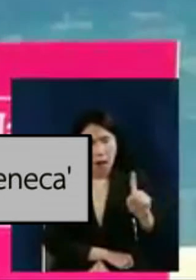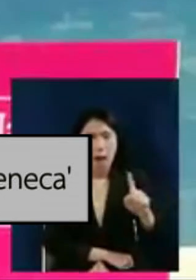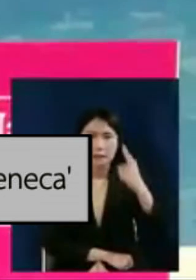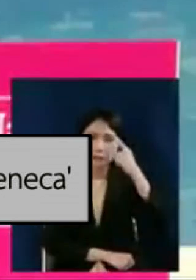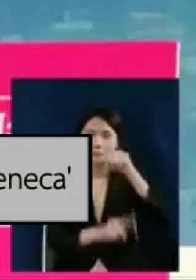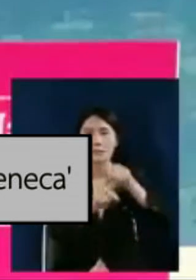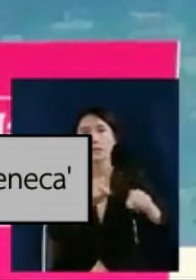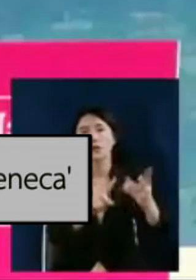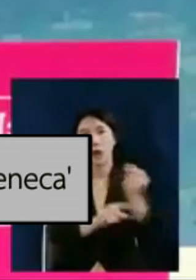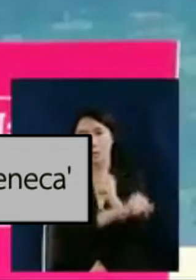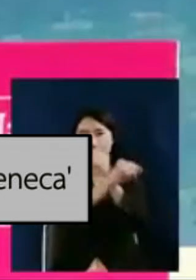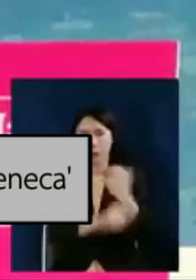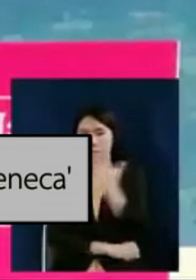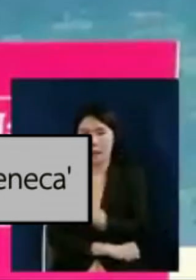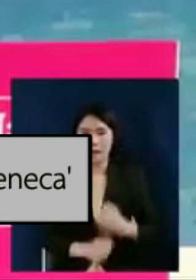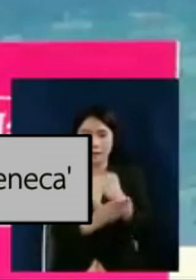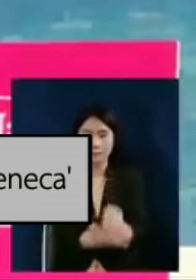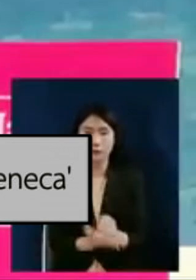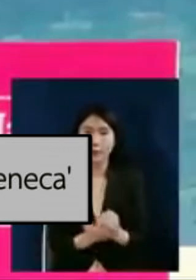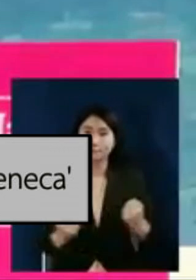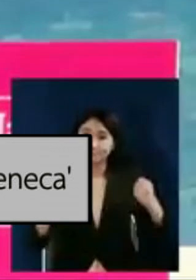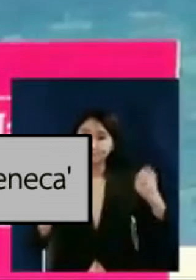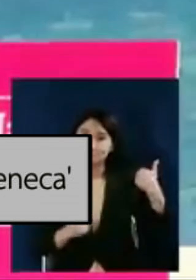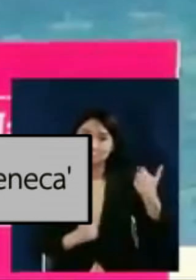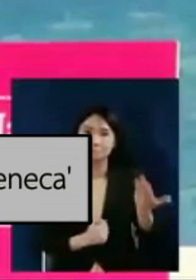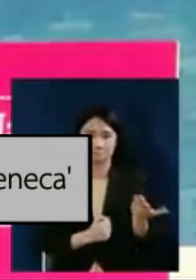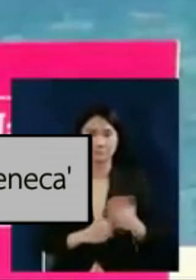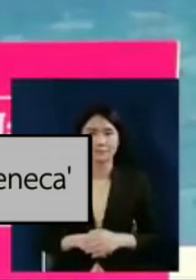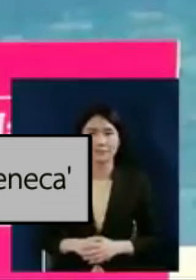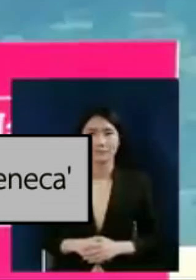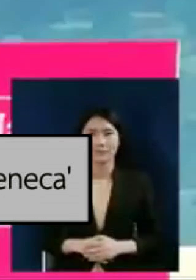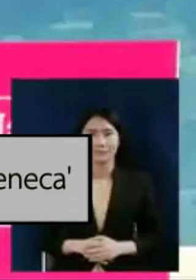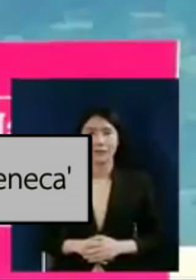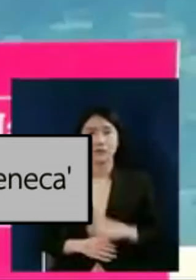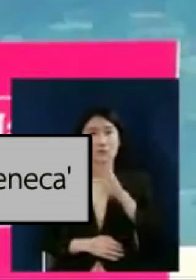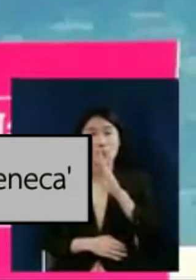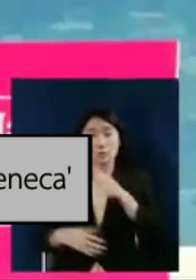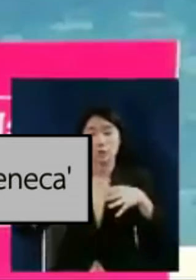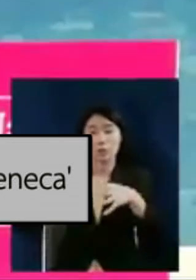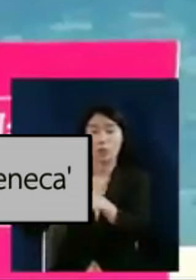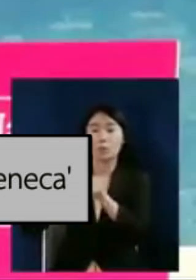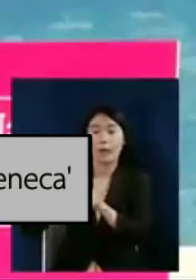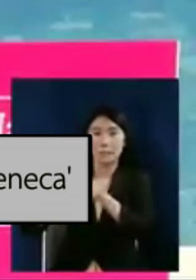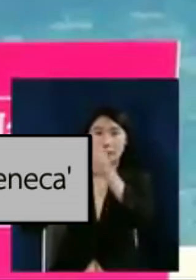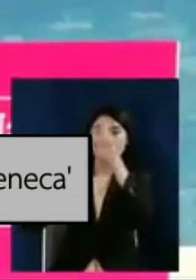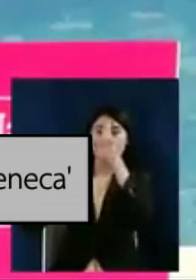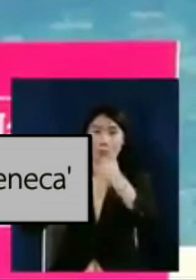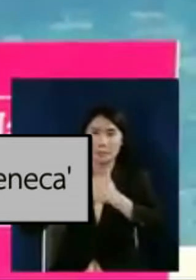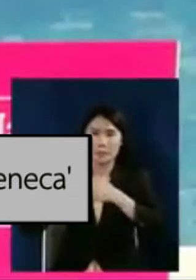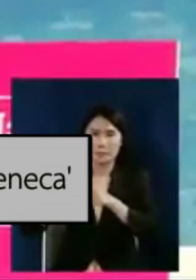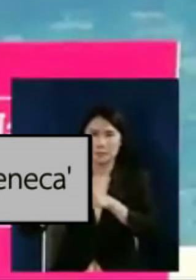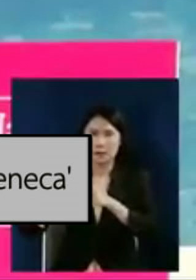เทคนิคัลมากเลยนะคะซึ่งคือฟังคุณหมอแบบนี้เราก็จะได้ความรู้ด้วยนะซึ่งบริษัทเองก็ให้เหตุผลว่าข้อดี